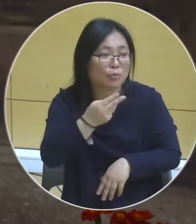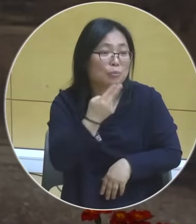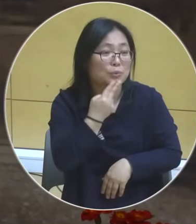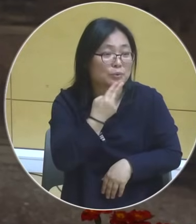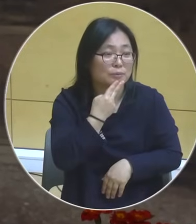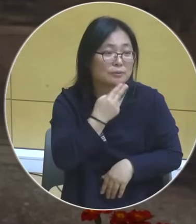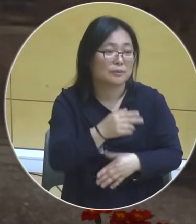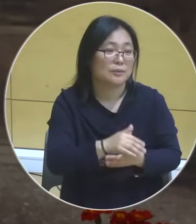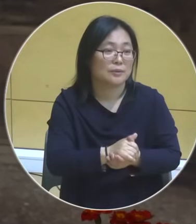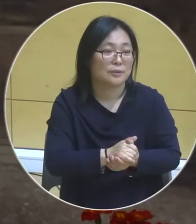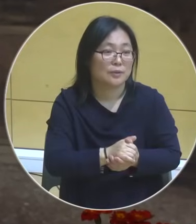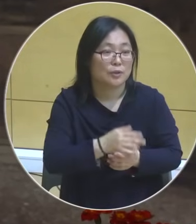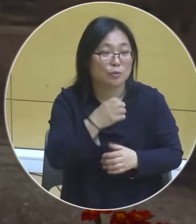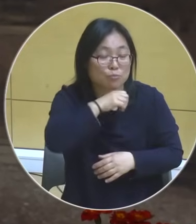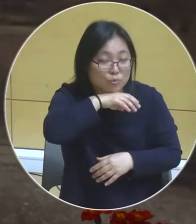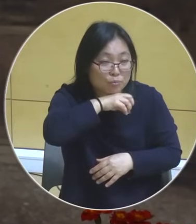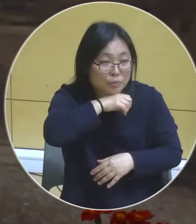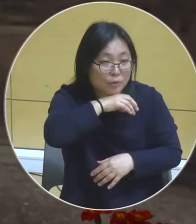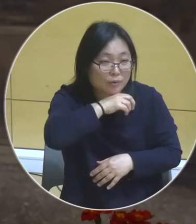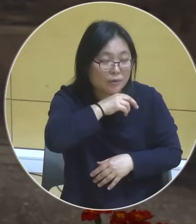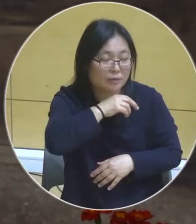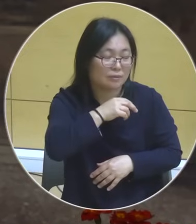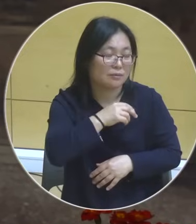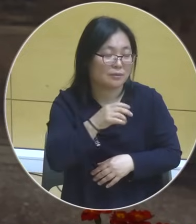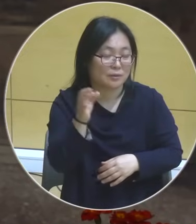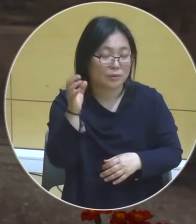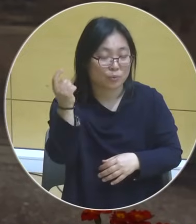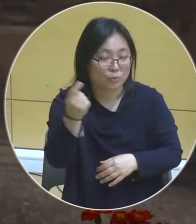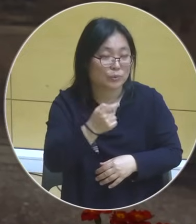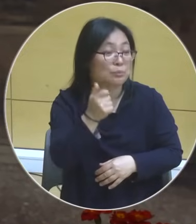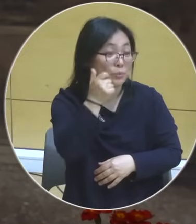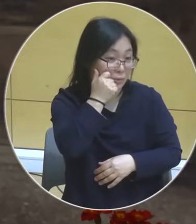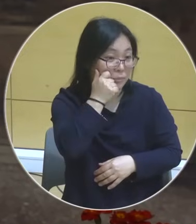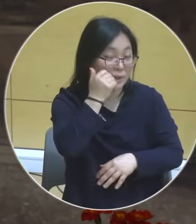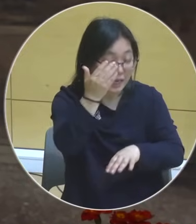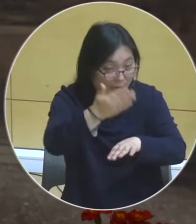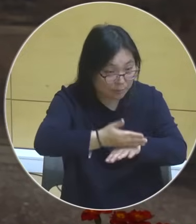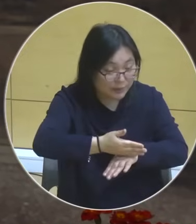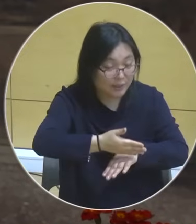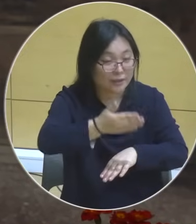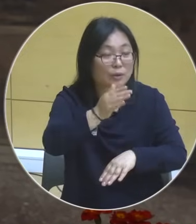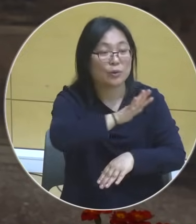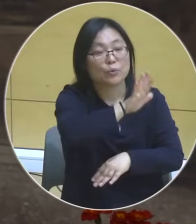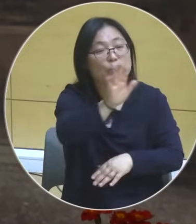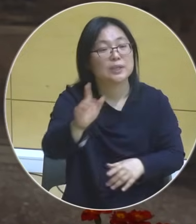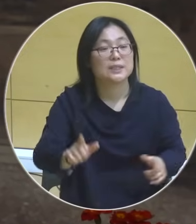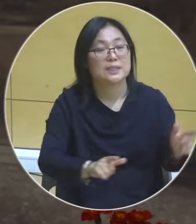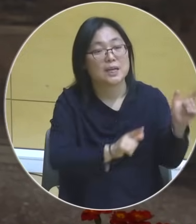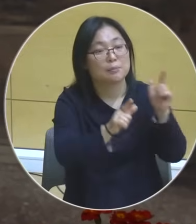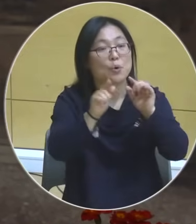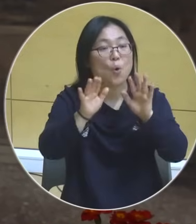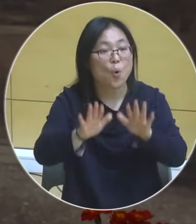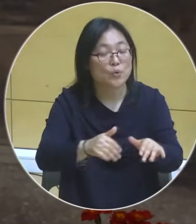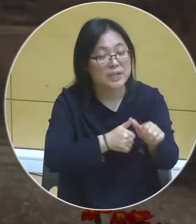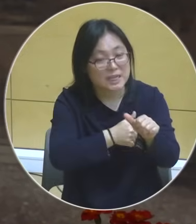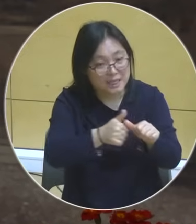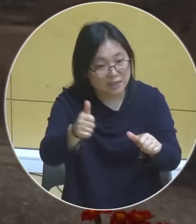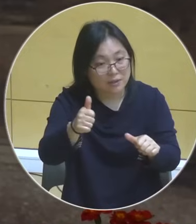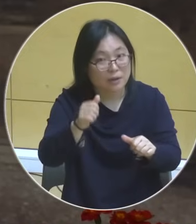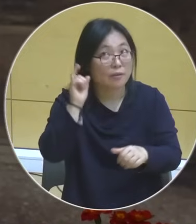없습니다. 불평과 원망이 자리 잡을 수가 없습니다. 그리고 이 감사는 우리의 삶을 오늘